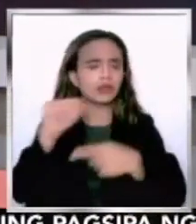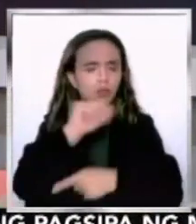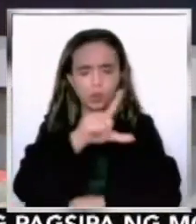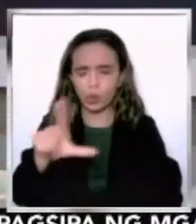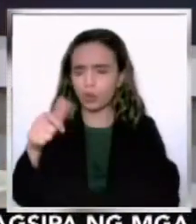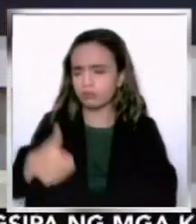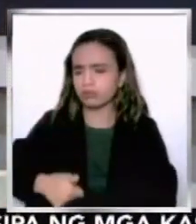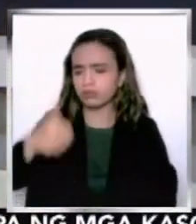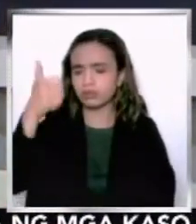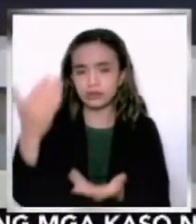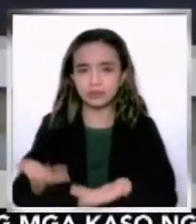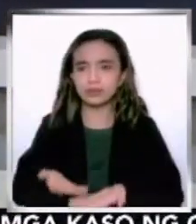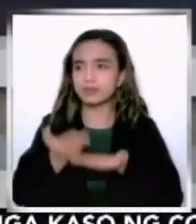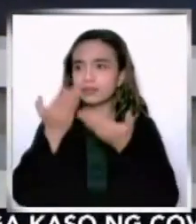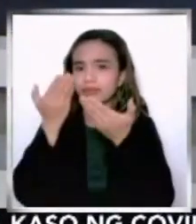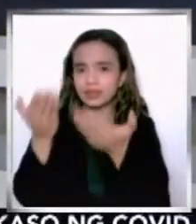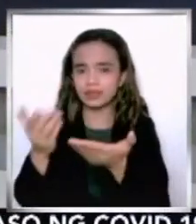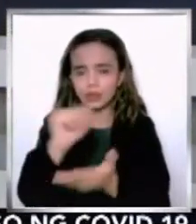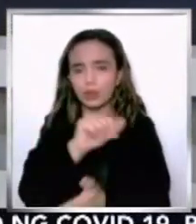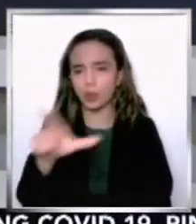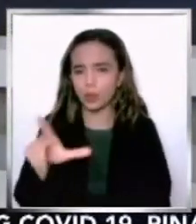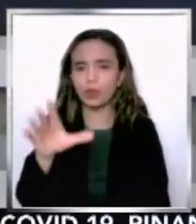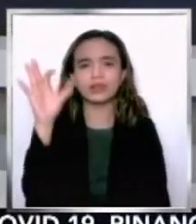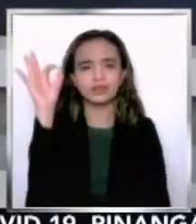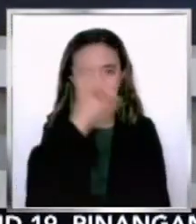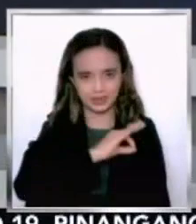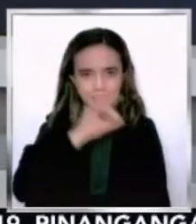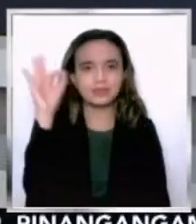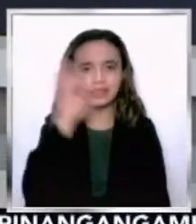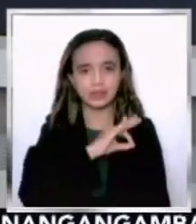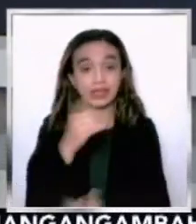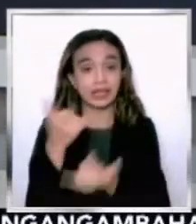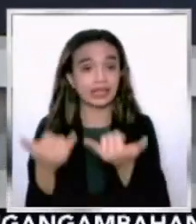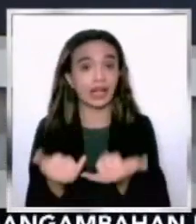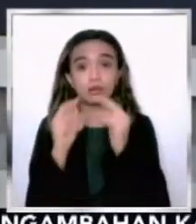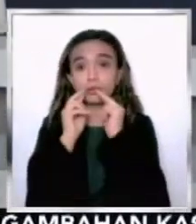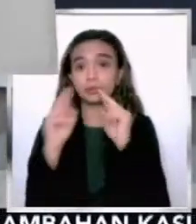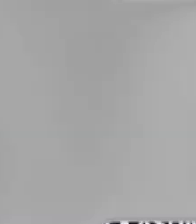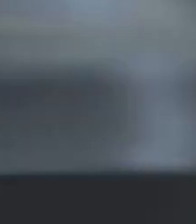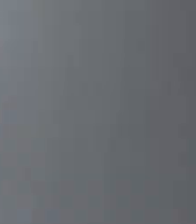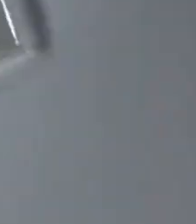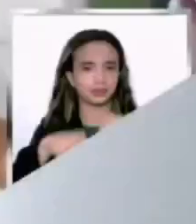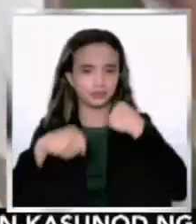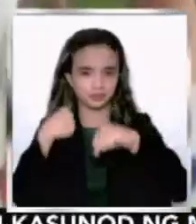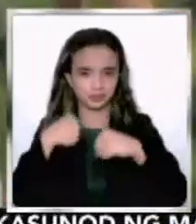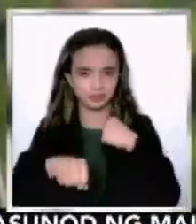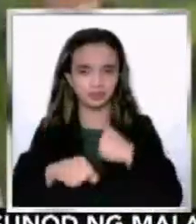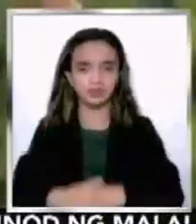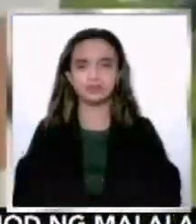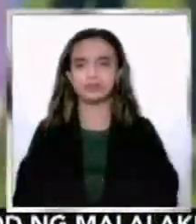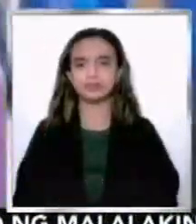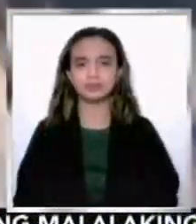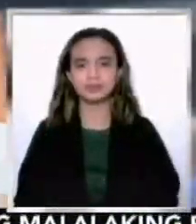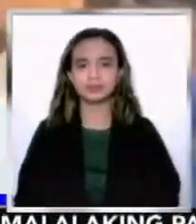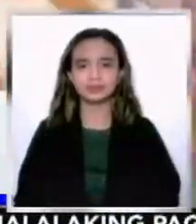nila sa bawat Pilipino. Maki-timeout muna tayo kay Chino Trinidad.